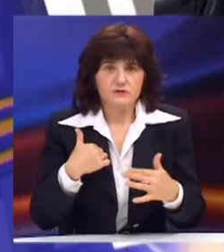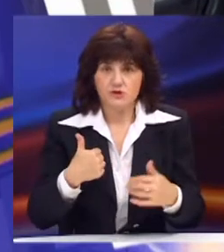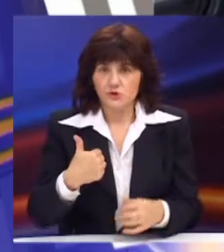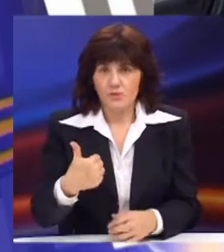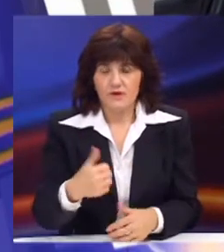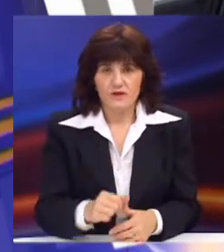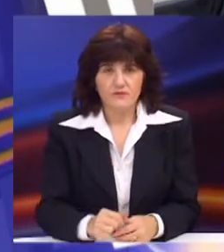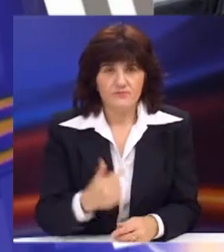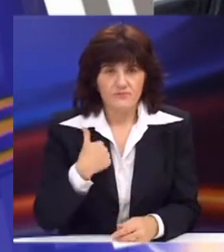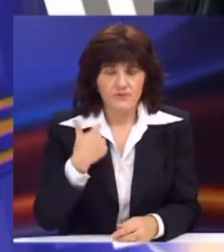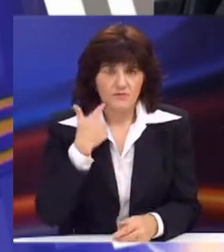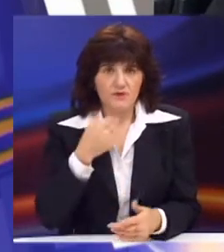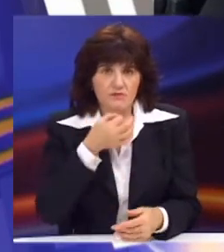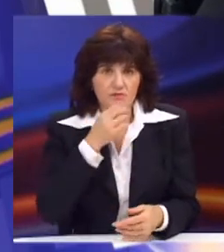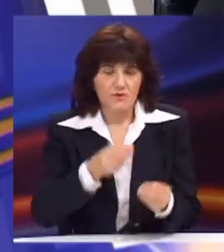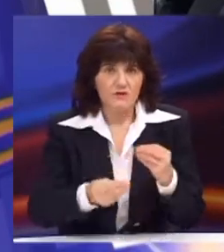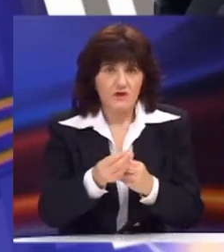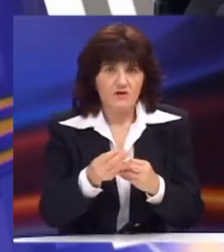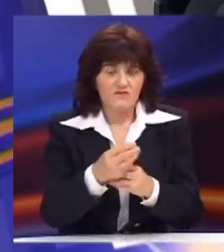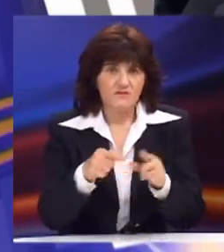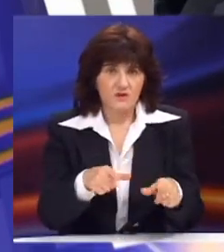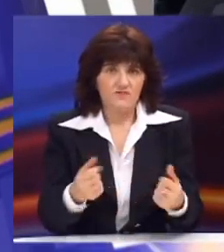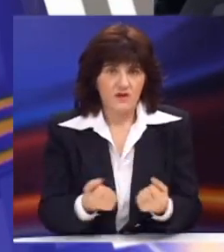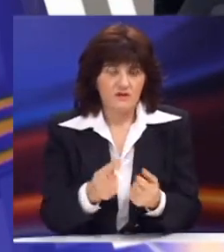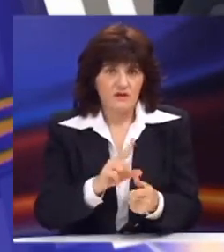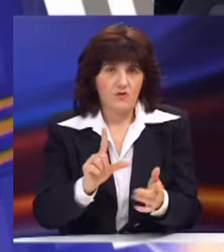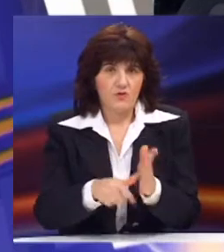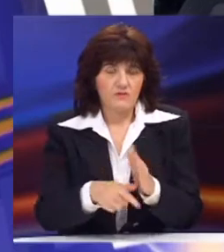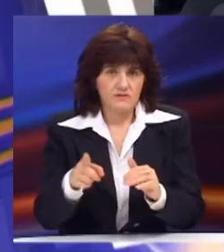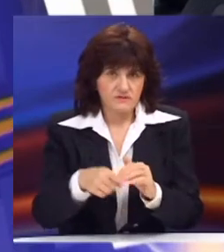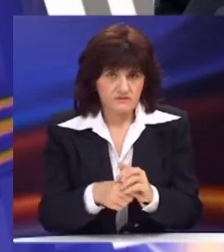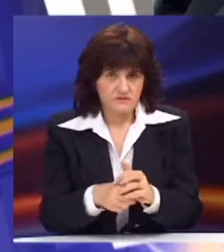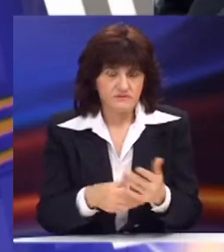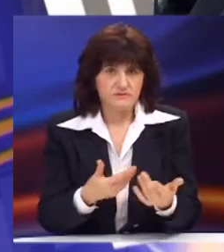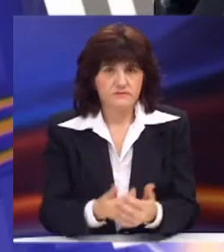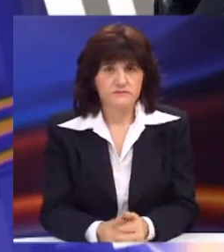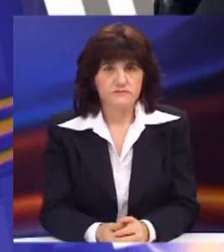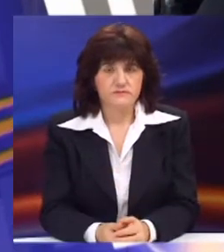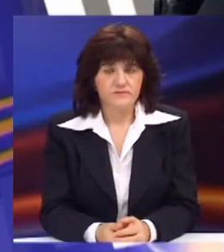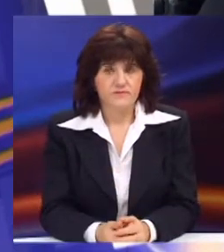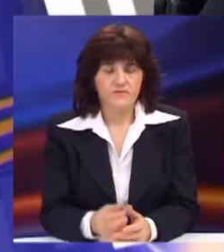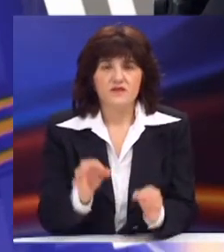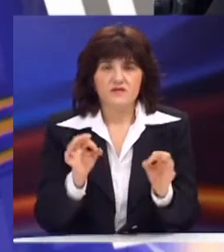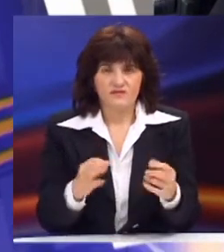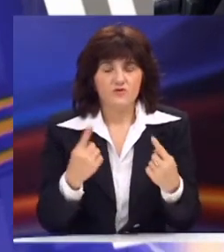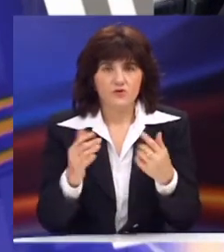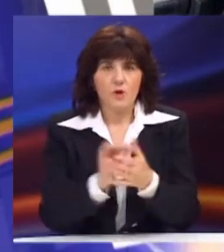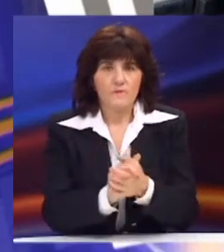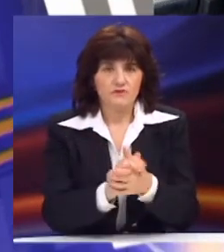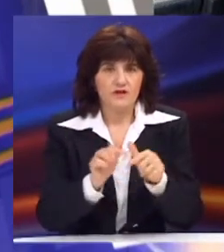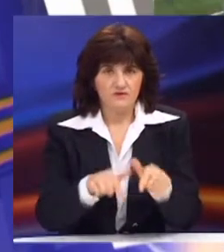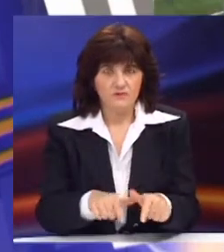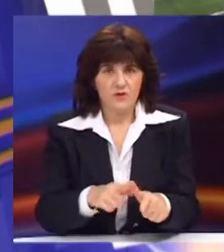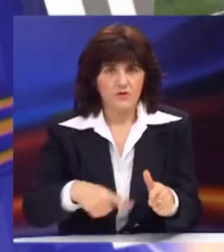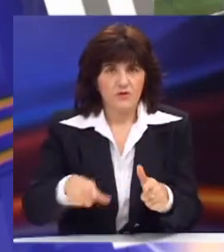super, mislim da je i poželjno češće takve ove neke akcije za nas vozače, tako da. U svakom slučaju